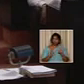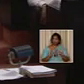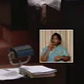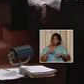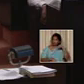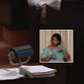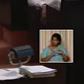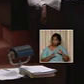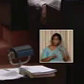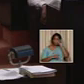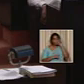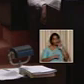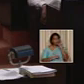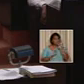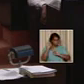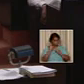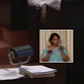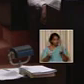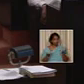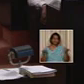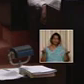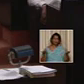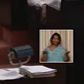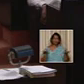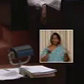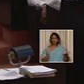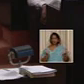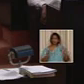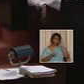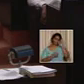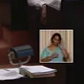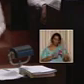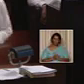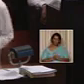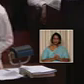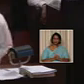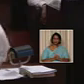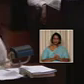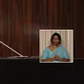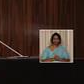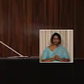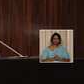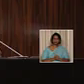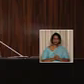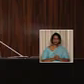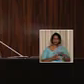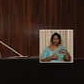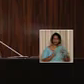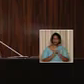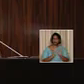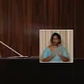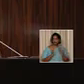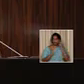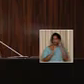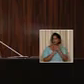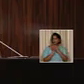මැතිවරණයක් තියලා බලමු 150 තියනවද නැද්ද තියෙන්නේ කාටද කියන කාරණාව පිළිබඳව කොමිස්තුටි ප්‍රධාන වැඩකුතු ආරම්භයේ යෝජනා